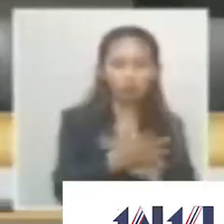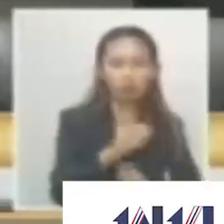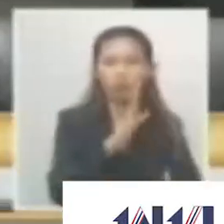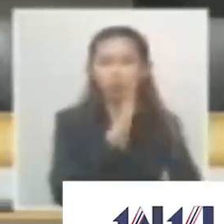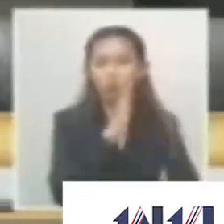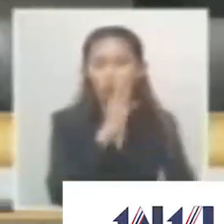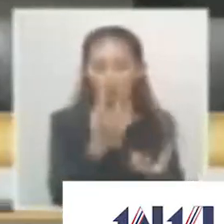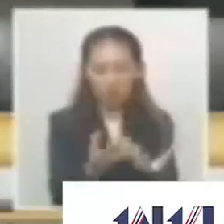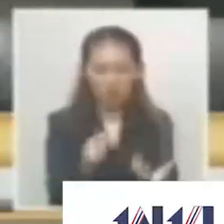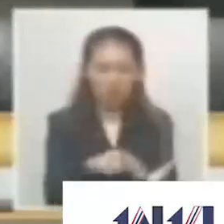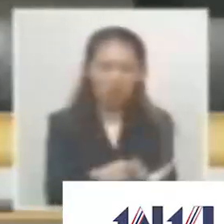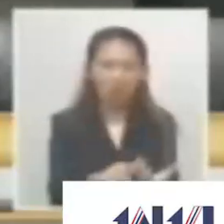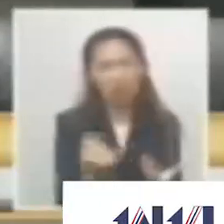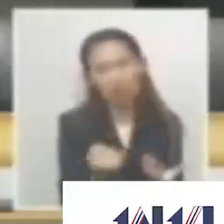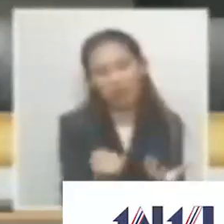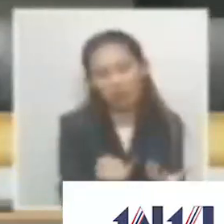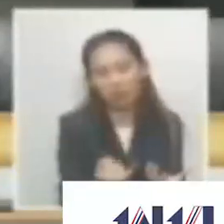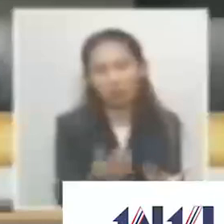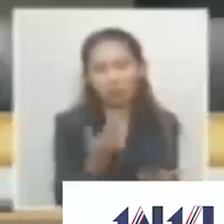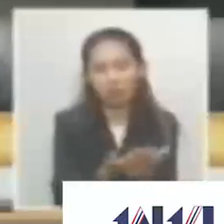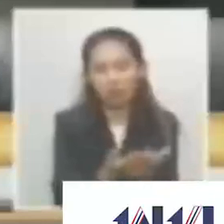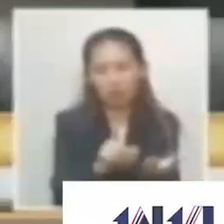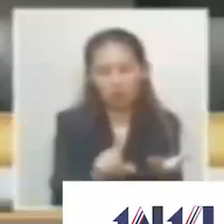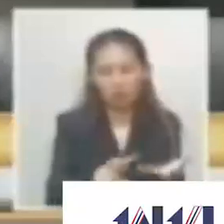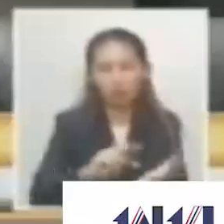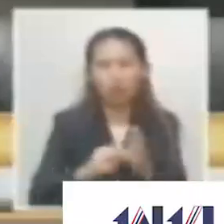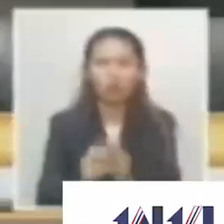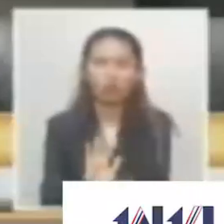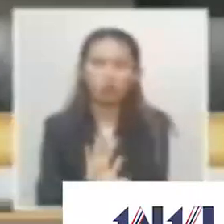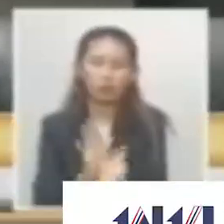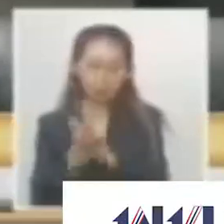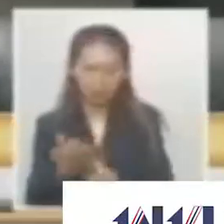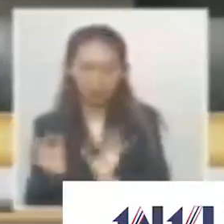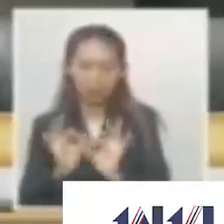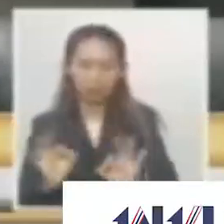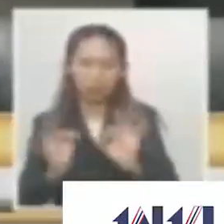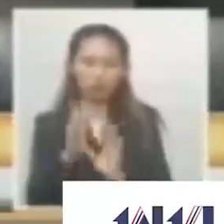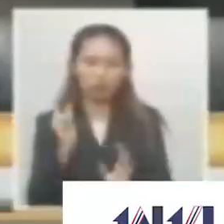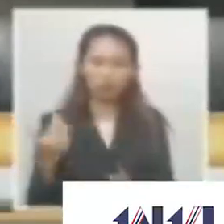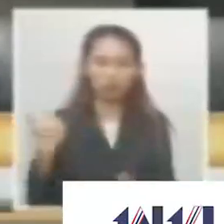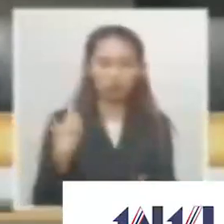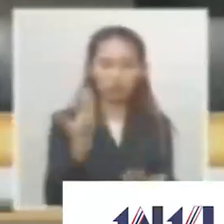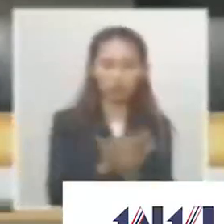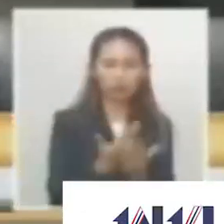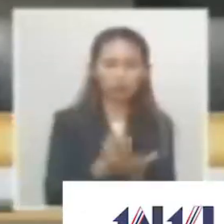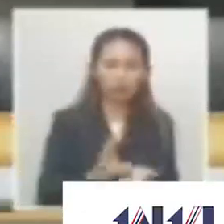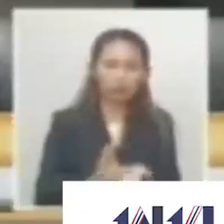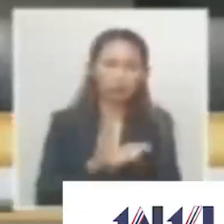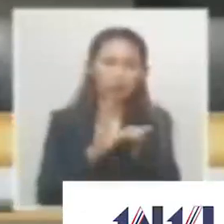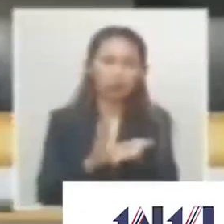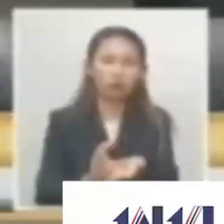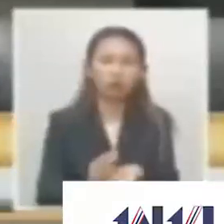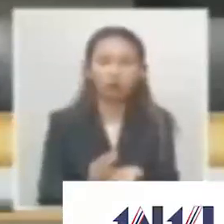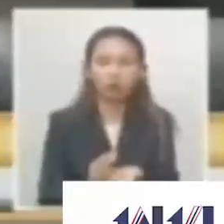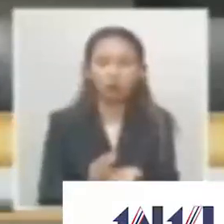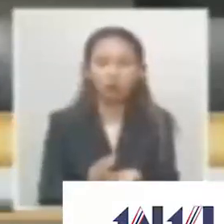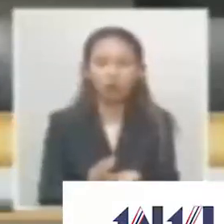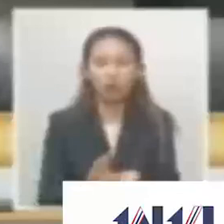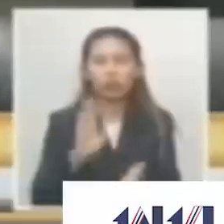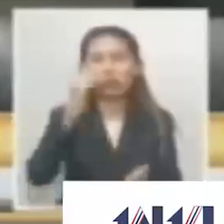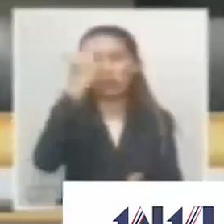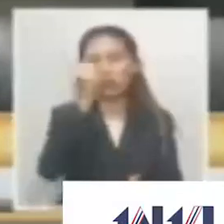ประดังกันเพราะไม่งั้นแล้วนะครับท่านปล่อยพืชทุกตัวเข้ามาท่านจะประกันราคายิ่งตอกย้ำวันนี้ชาวบ้านทุกคนอยากปลูกพืชครับเพราะรู้รัฐบา